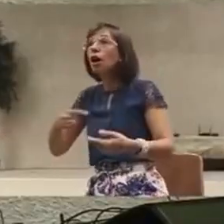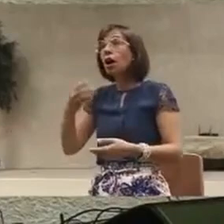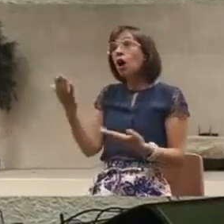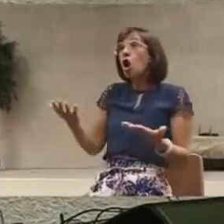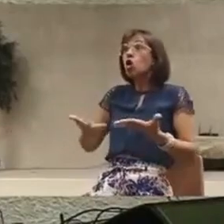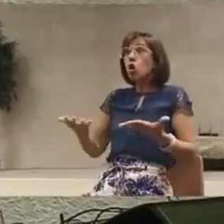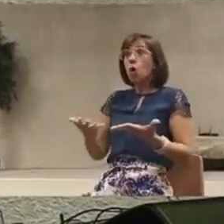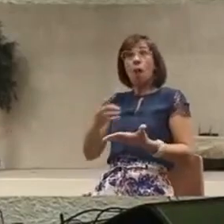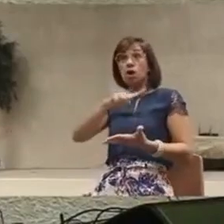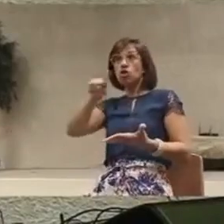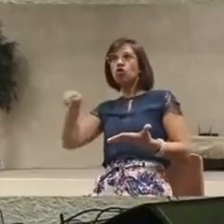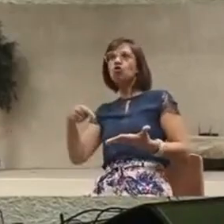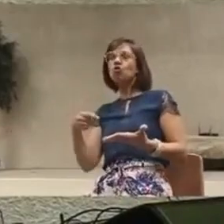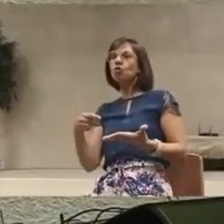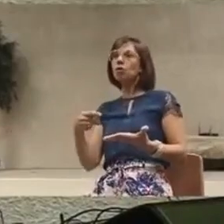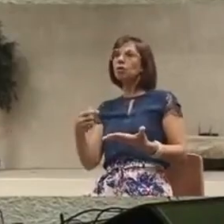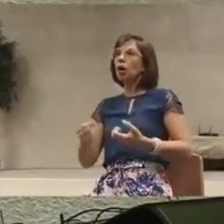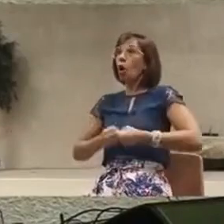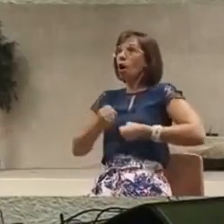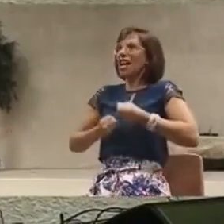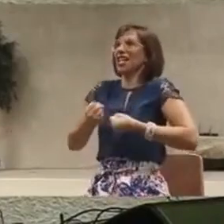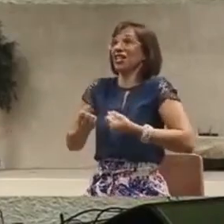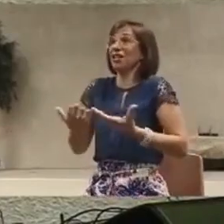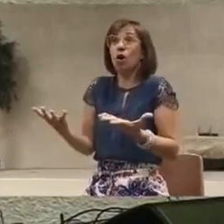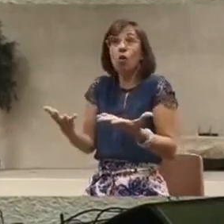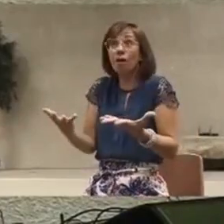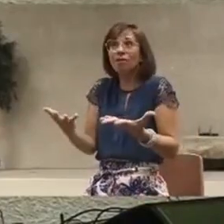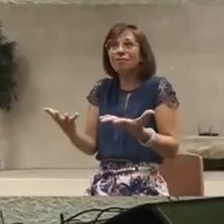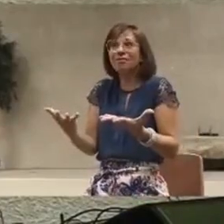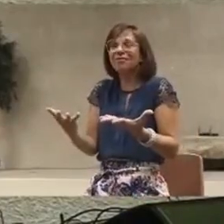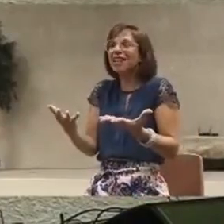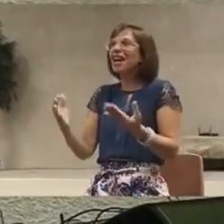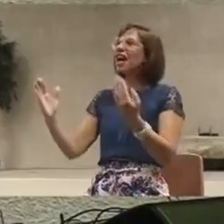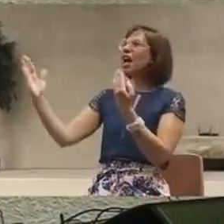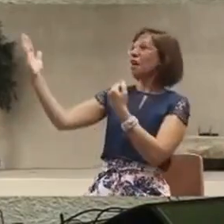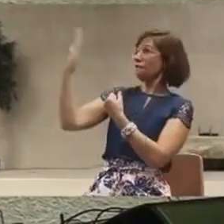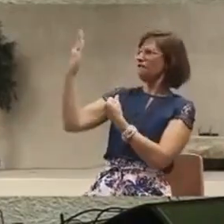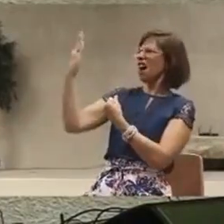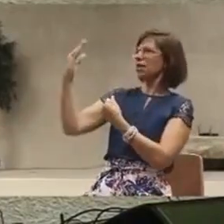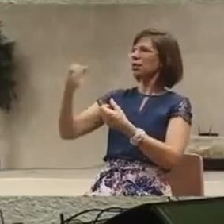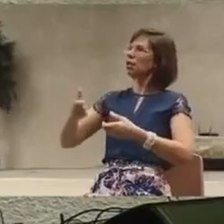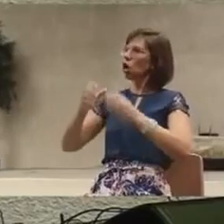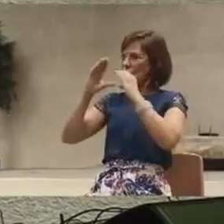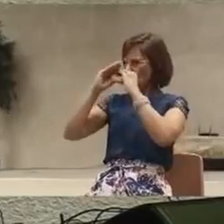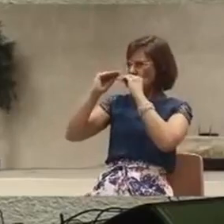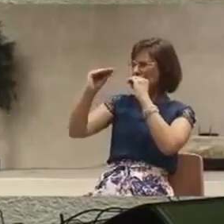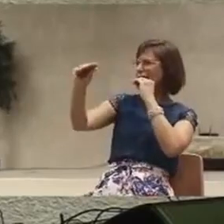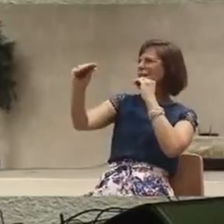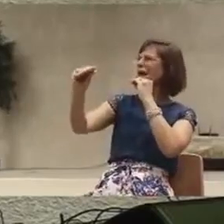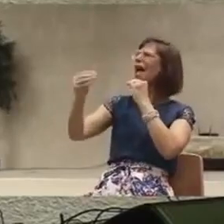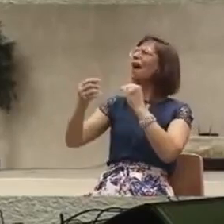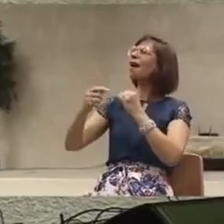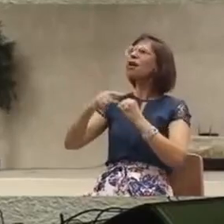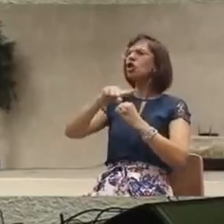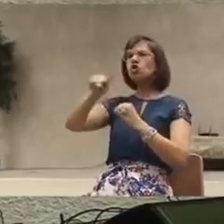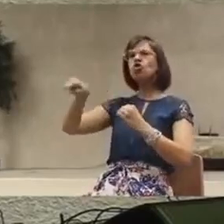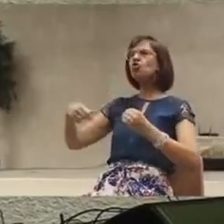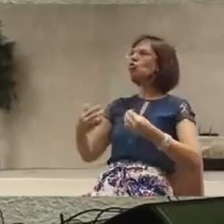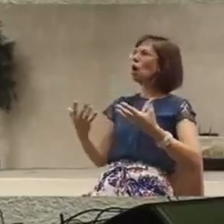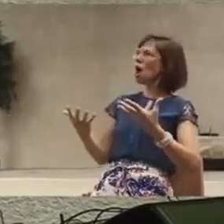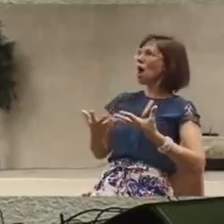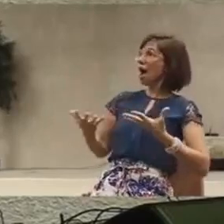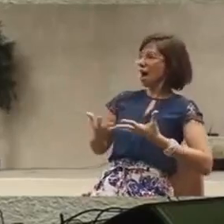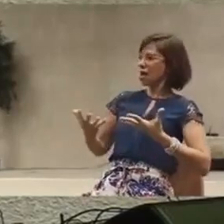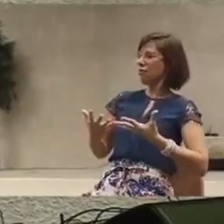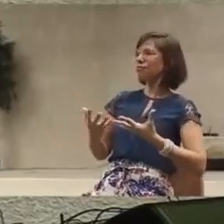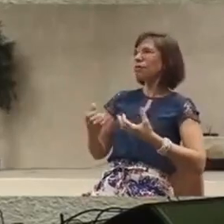C'est ça que Dieu, à ça que Dieu s'intéresse. Parce que le désert,